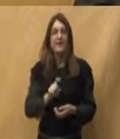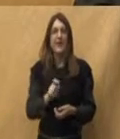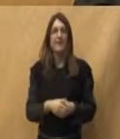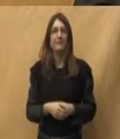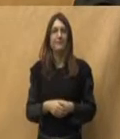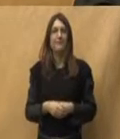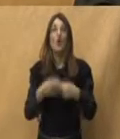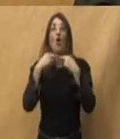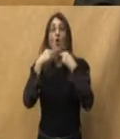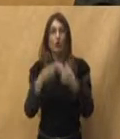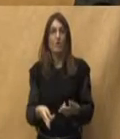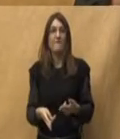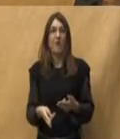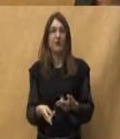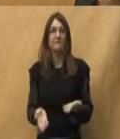nažalost,